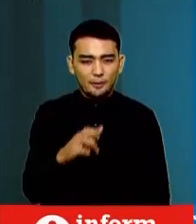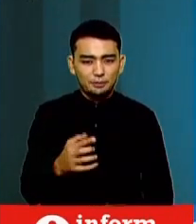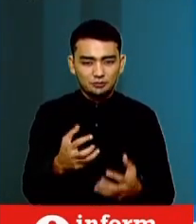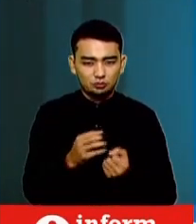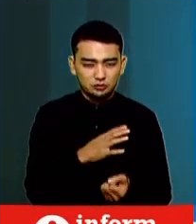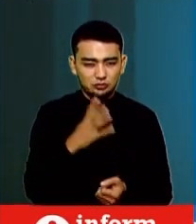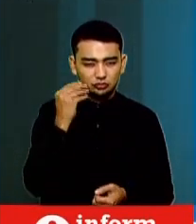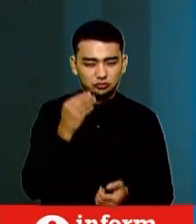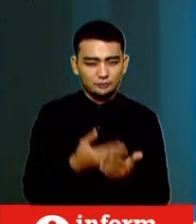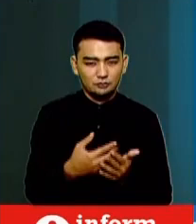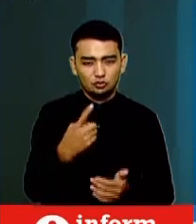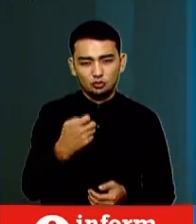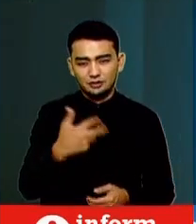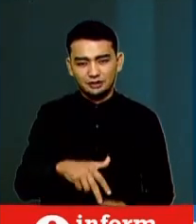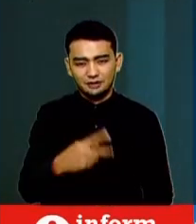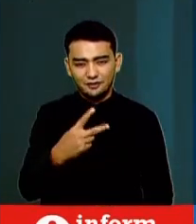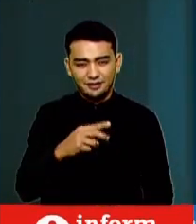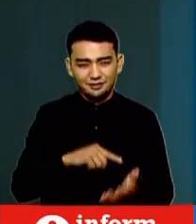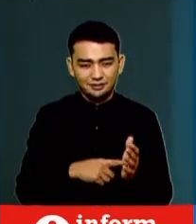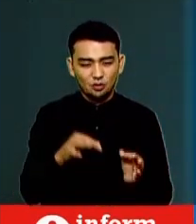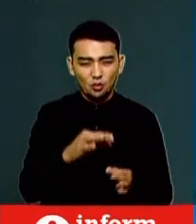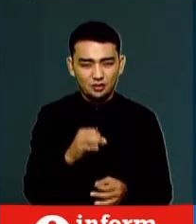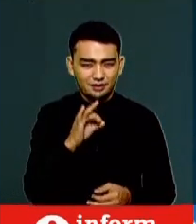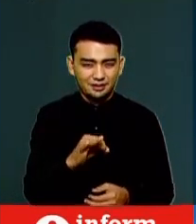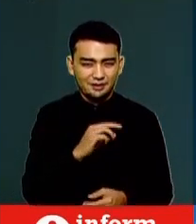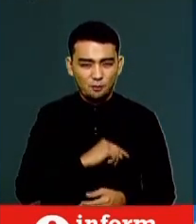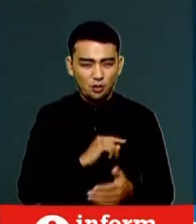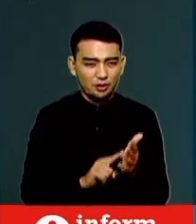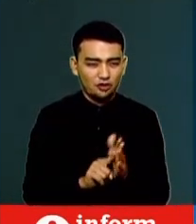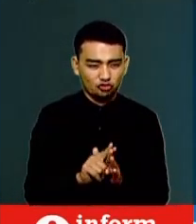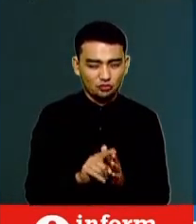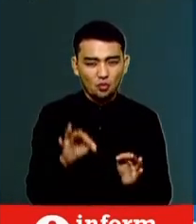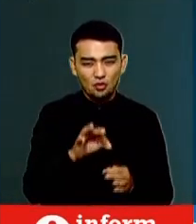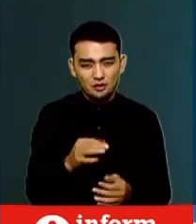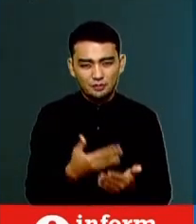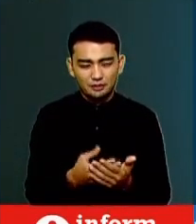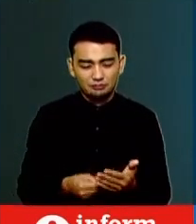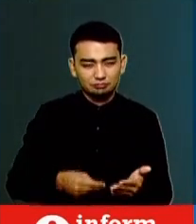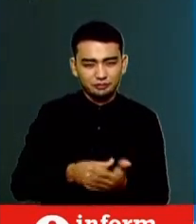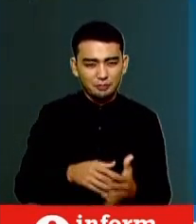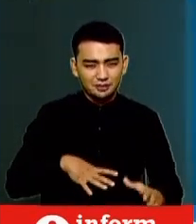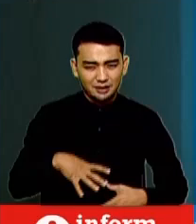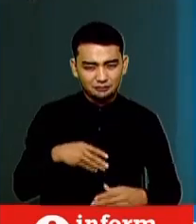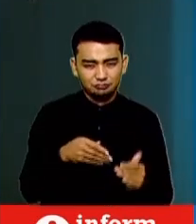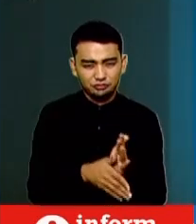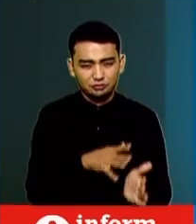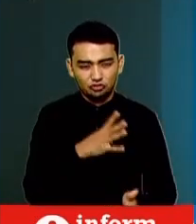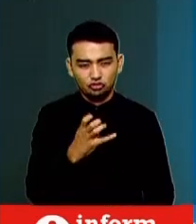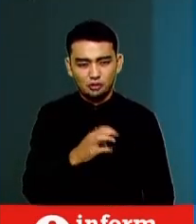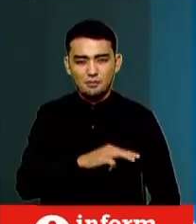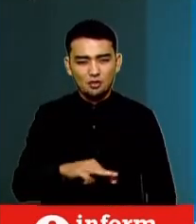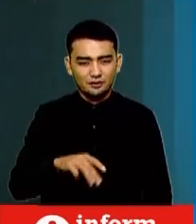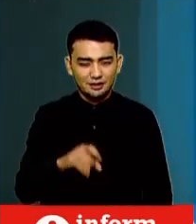в количестве 132 единиц. С момента начала работы было внесено в развитие рынка порядка 400 миллионов